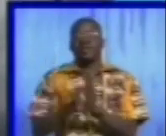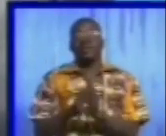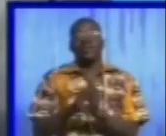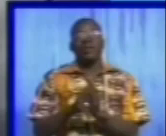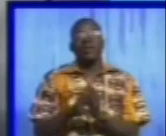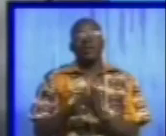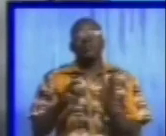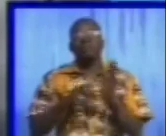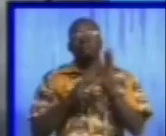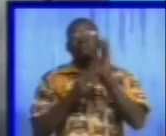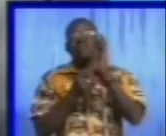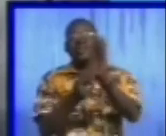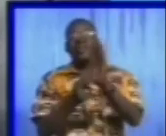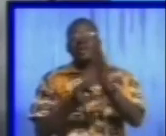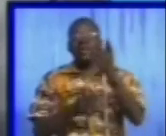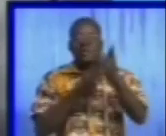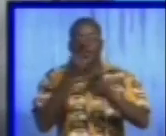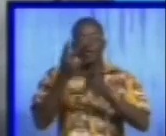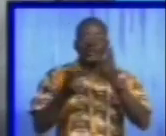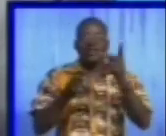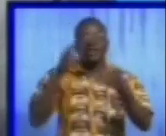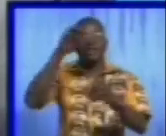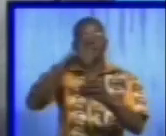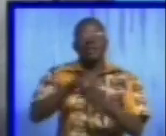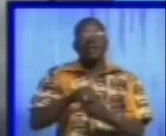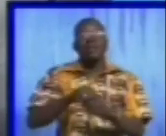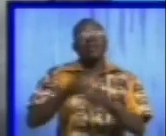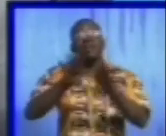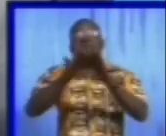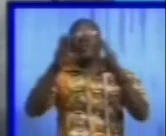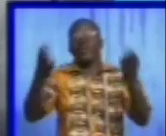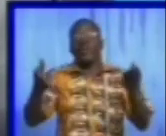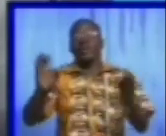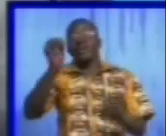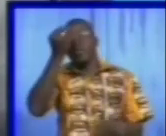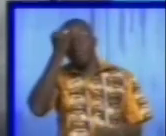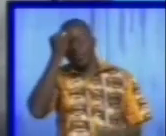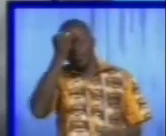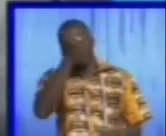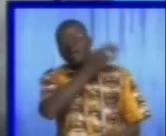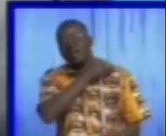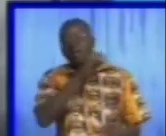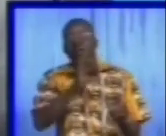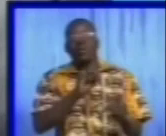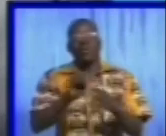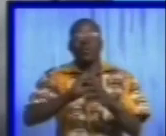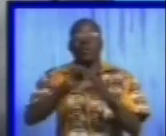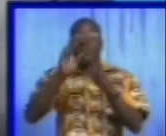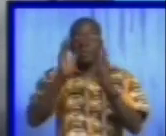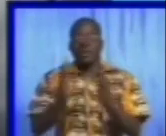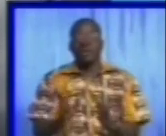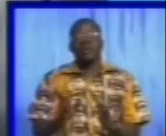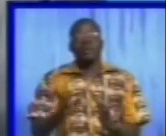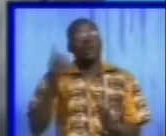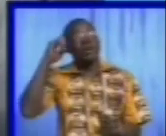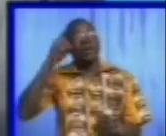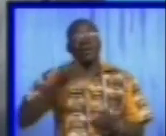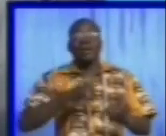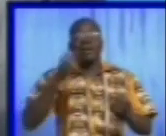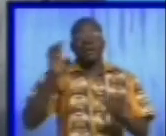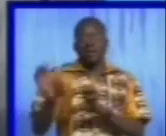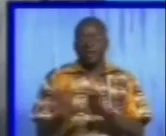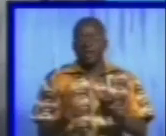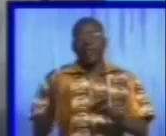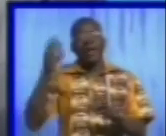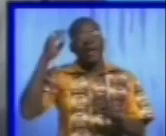démonstration de visite qui va consister dans le lancement officiel de l'opération. Par la suite, des concertations seront menées avec